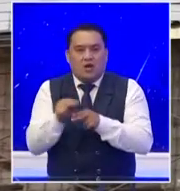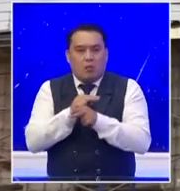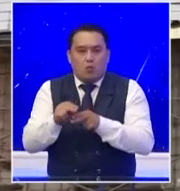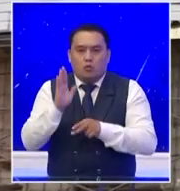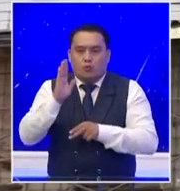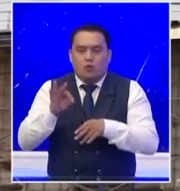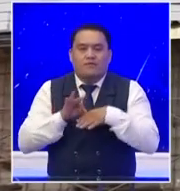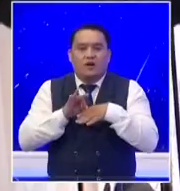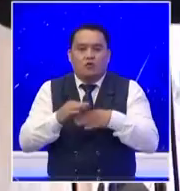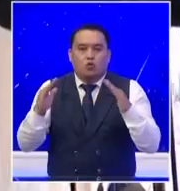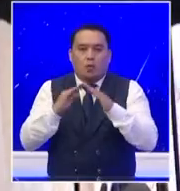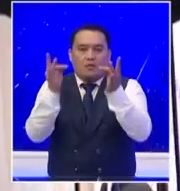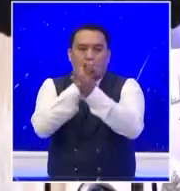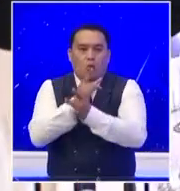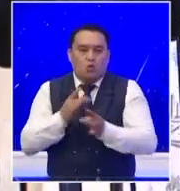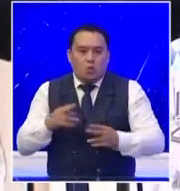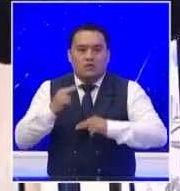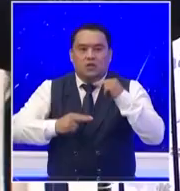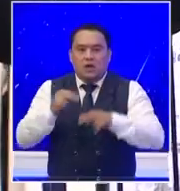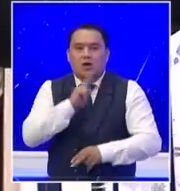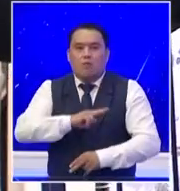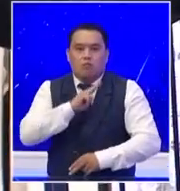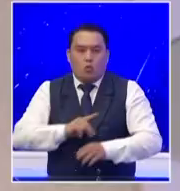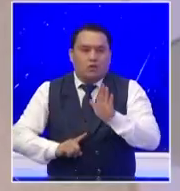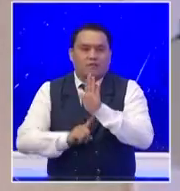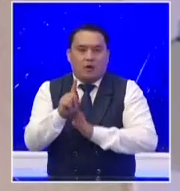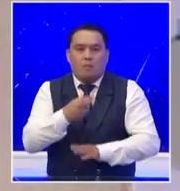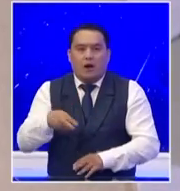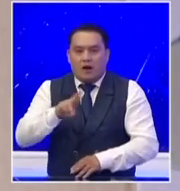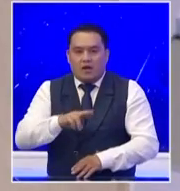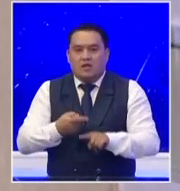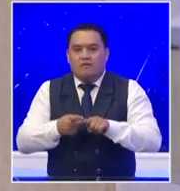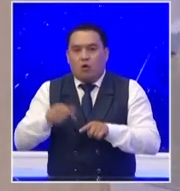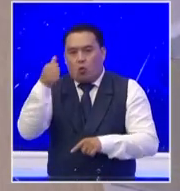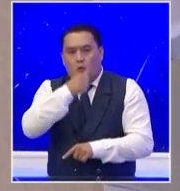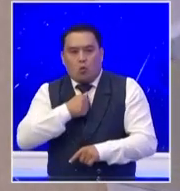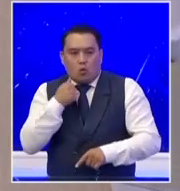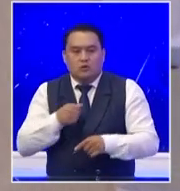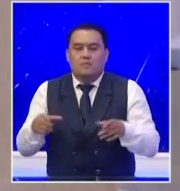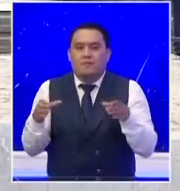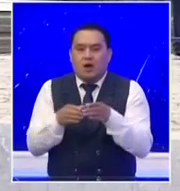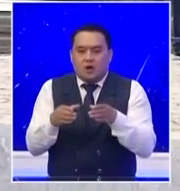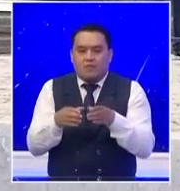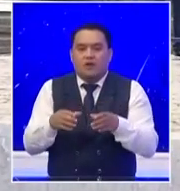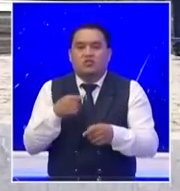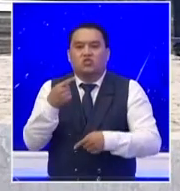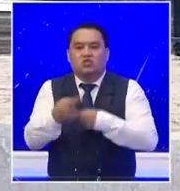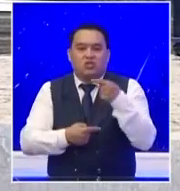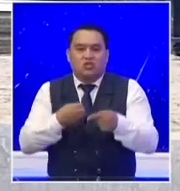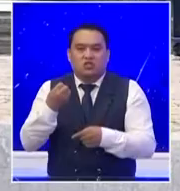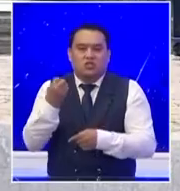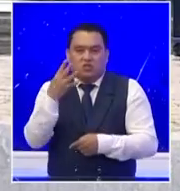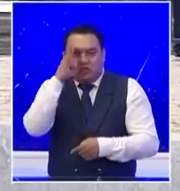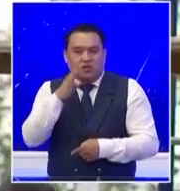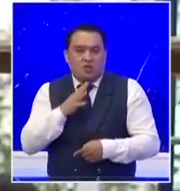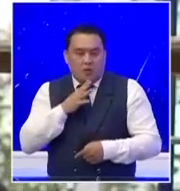капитальный ремонт в районном доме культуры. Строительные работы стартовали в мае текущего года. По словам подрядчиков, уже через 4 месяца ДК